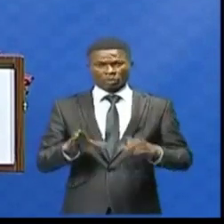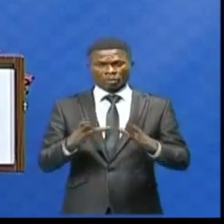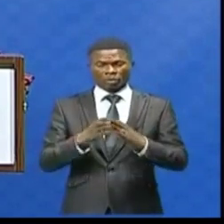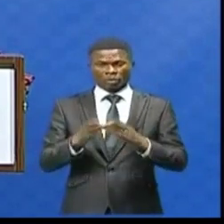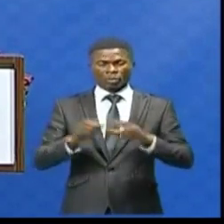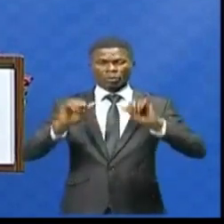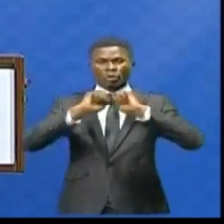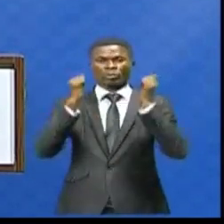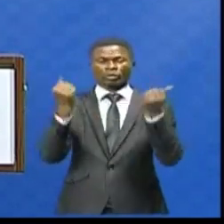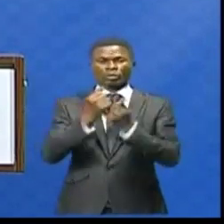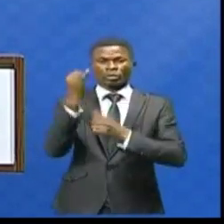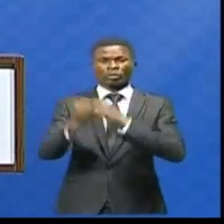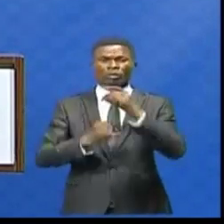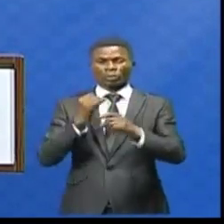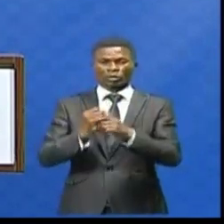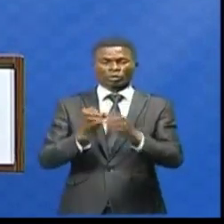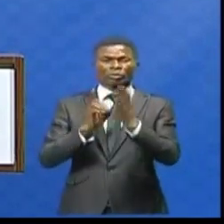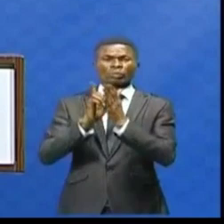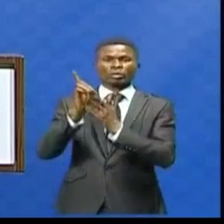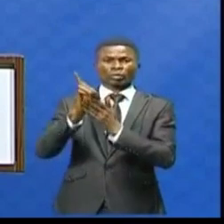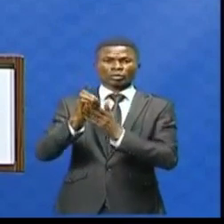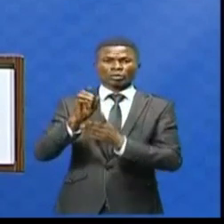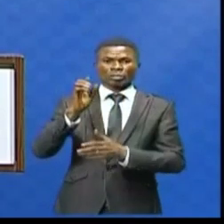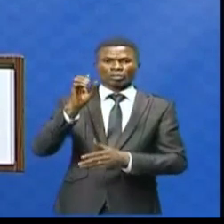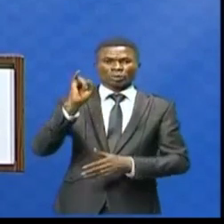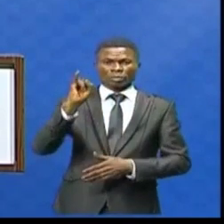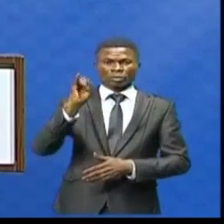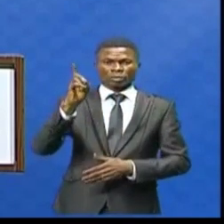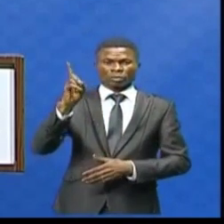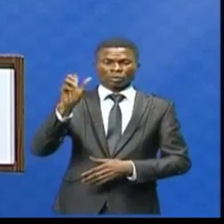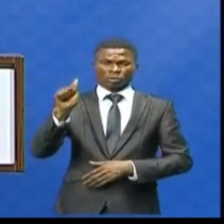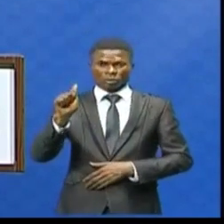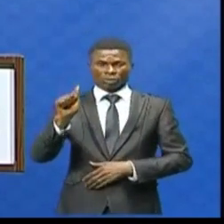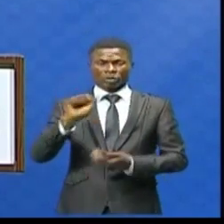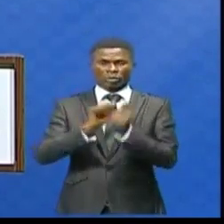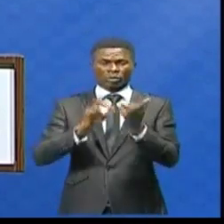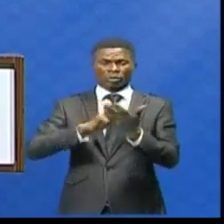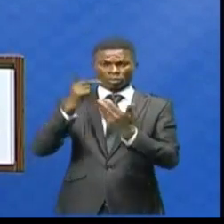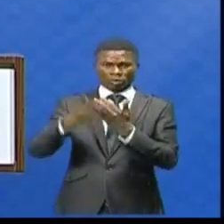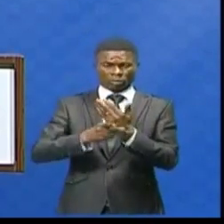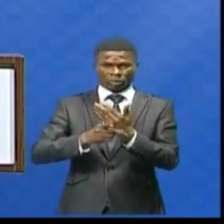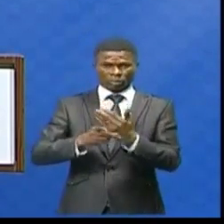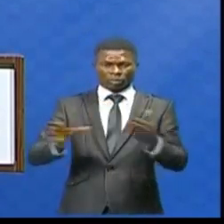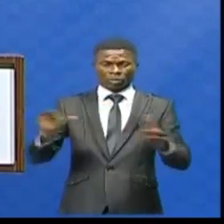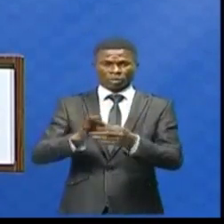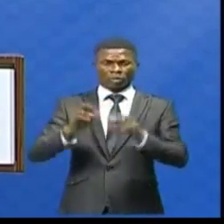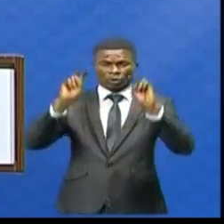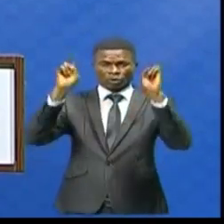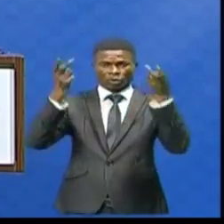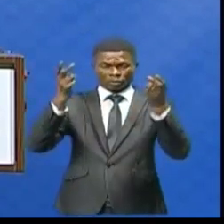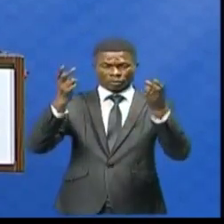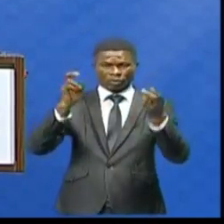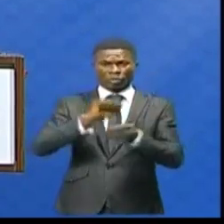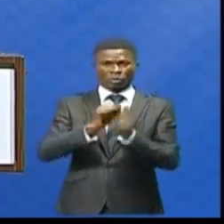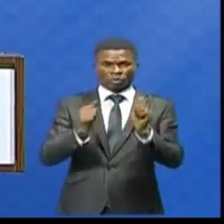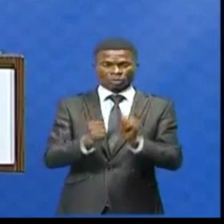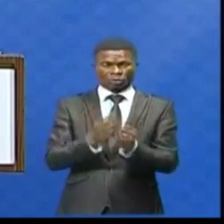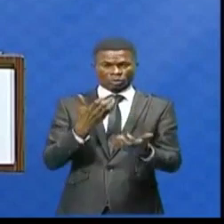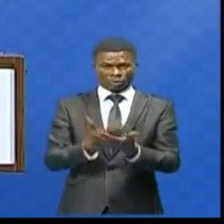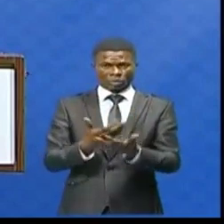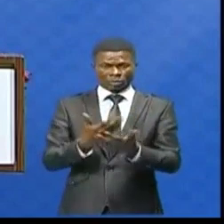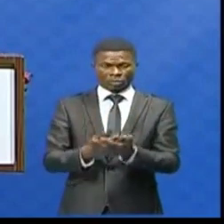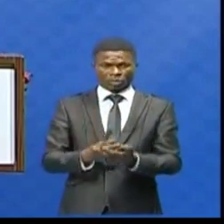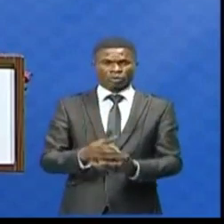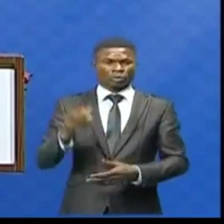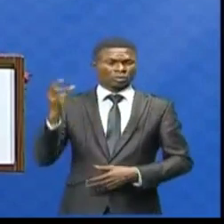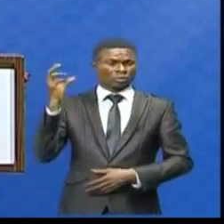l'Association internationale de développement Ida au titre des projets de résilience urbaine en situation d'urgence à